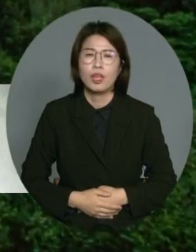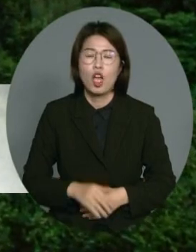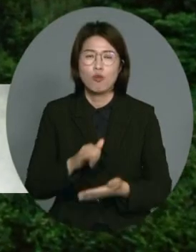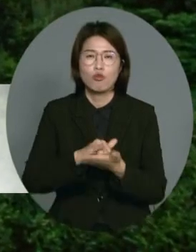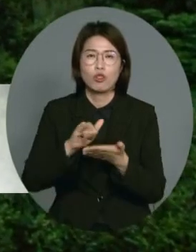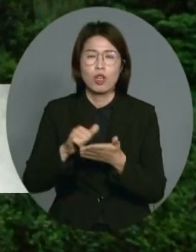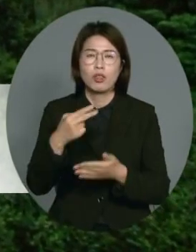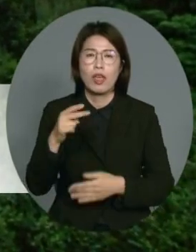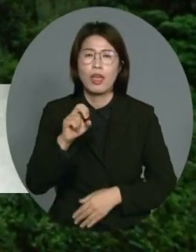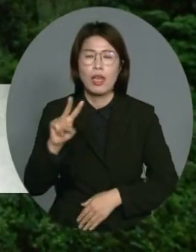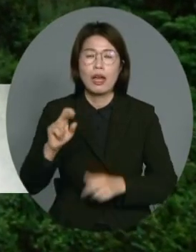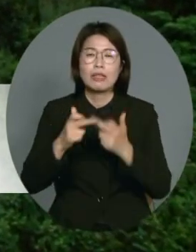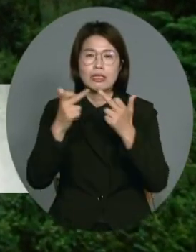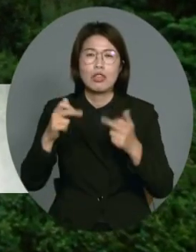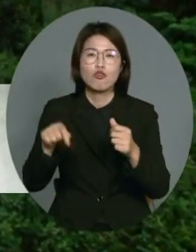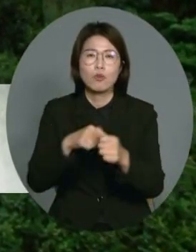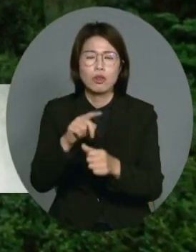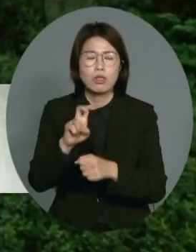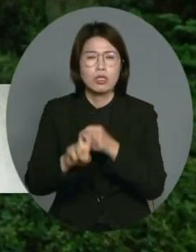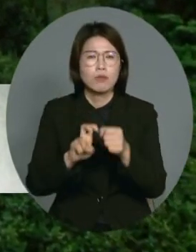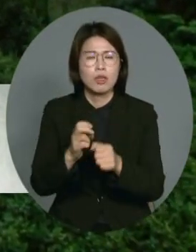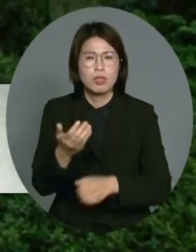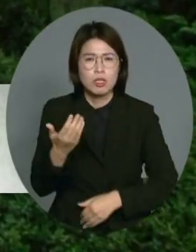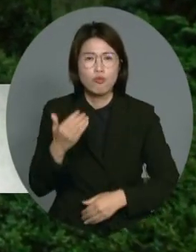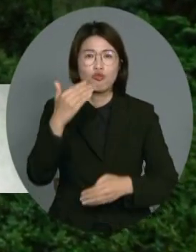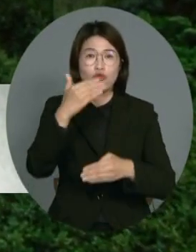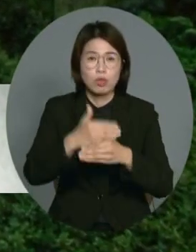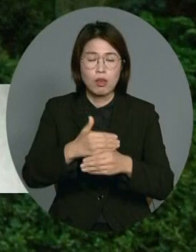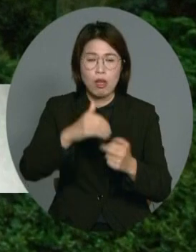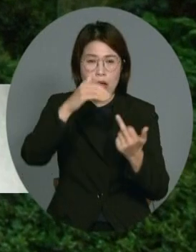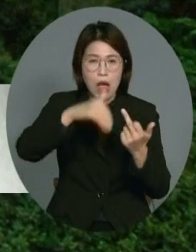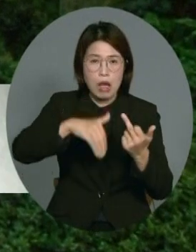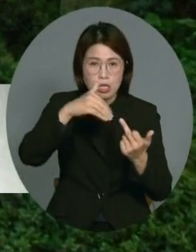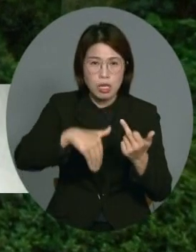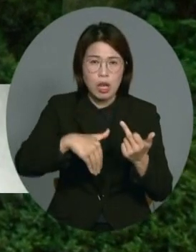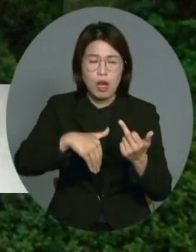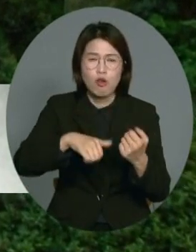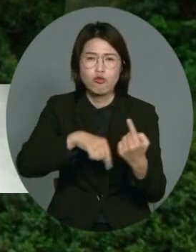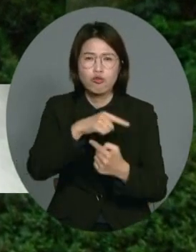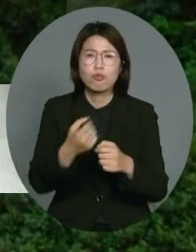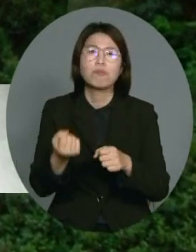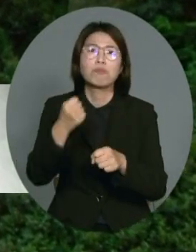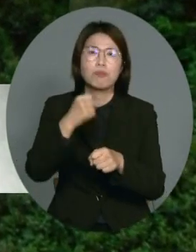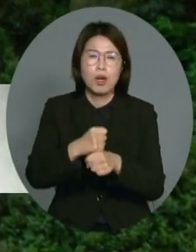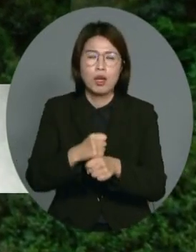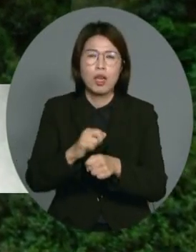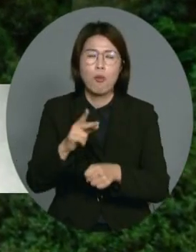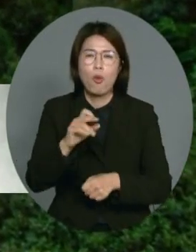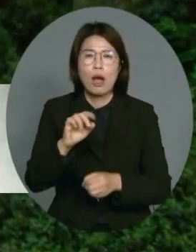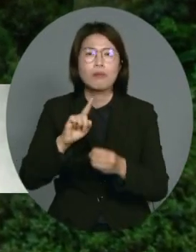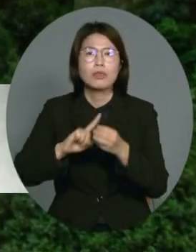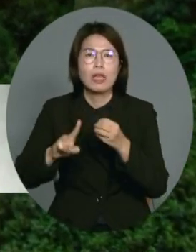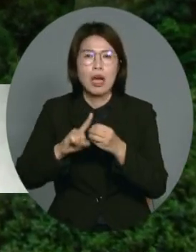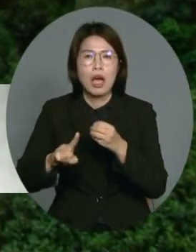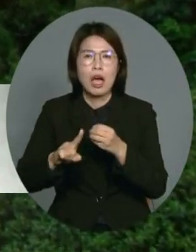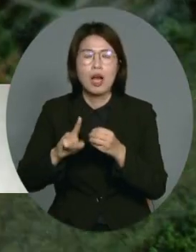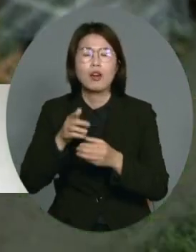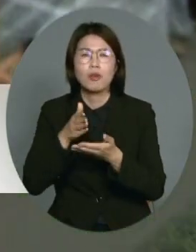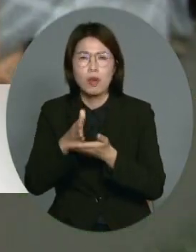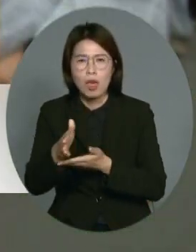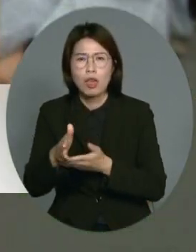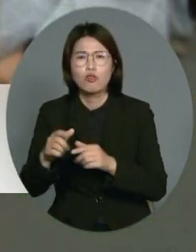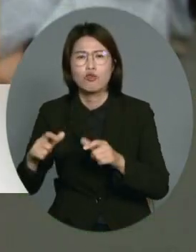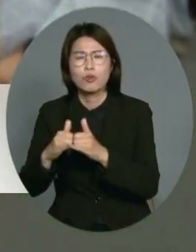문경 대야산 인근에서 20년 전 문을 닫은 채석장에 운영을 재개하려다 봉암사 등 불교계와 주민